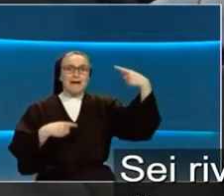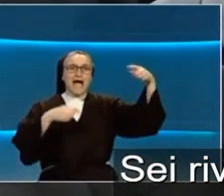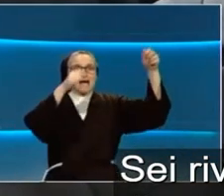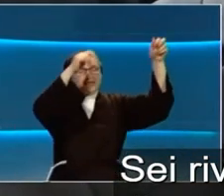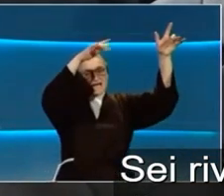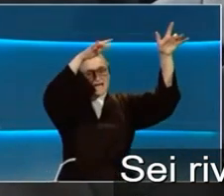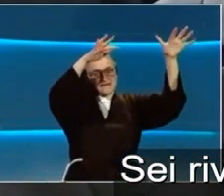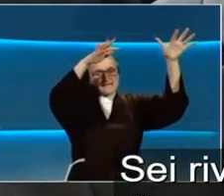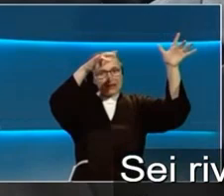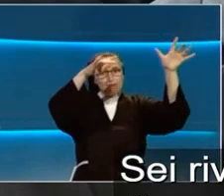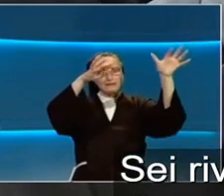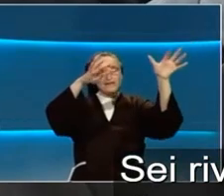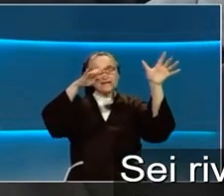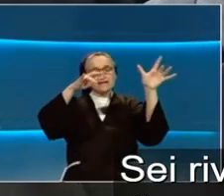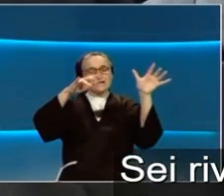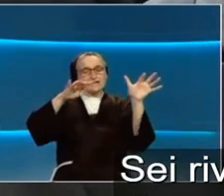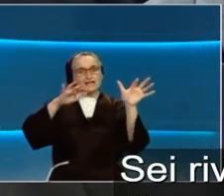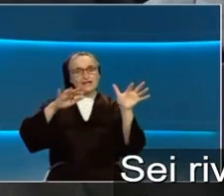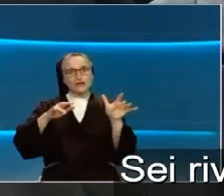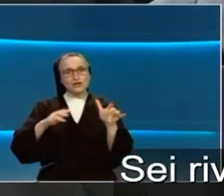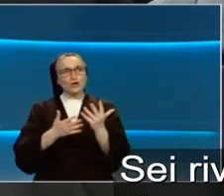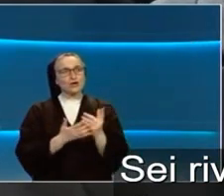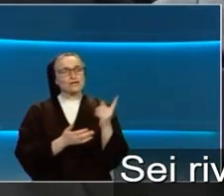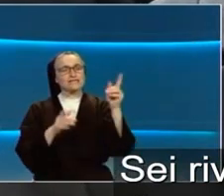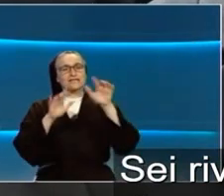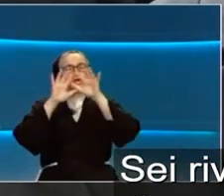Emite spinum tuum,